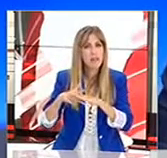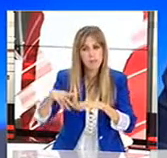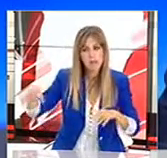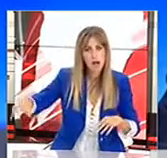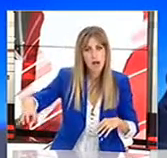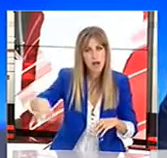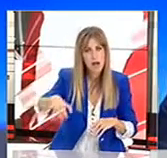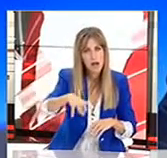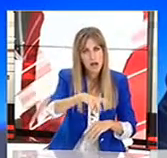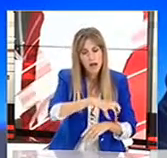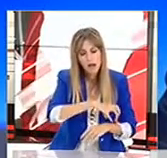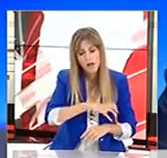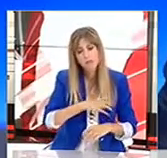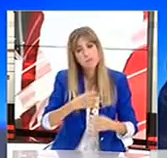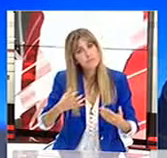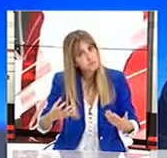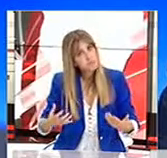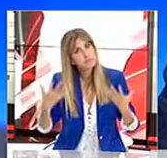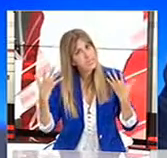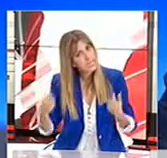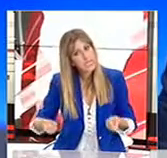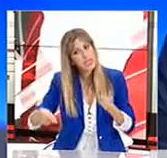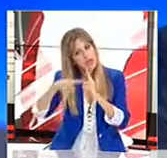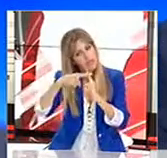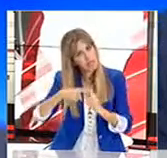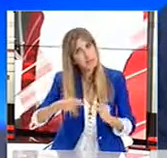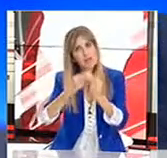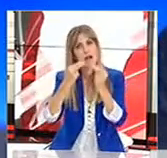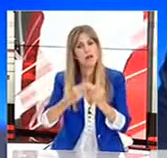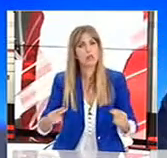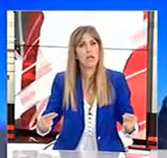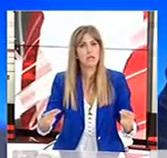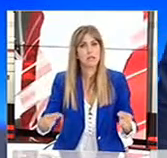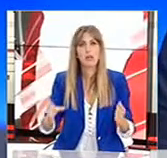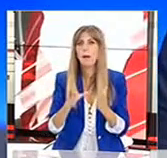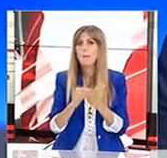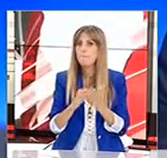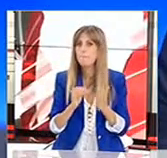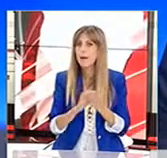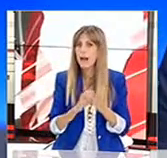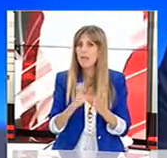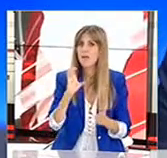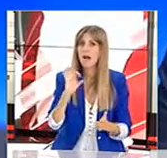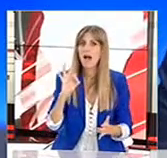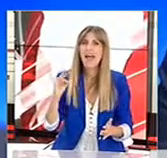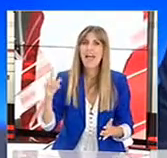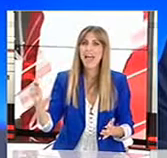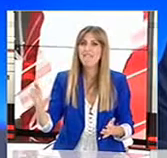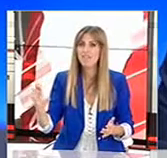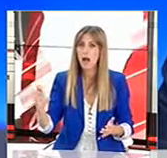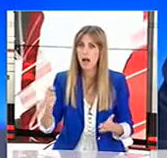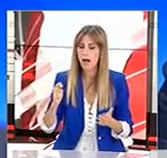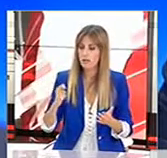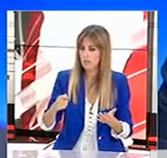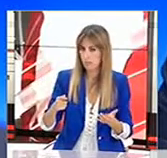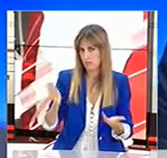είχε μια σειρά από πολύ θετικά αποτελέσματα, όπως την υπεραπόδοση του ΕΦΚΑ σήμερα, την